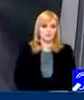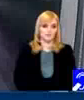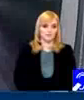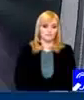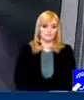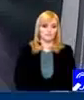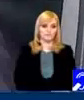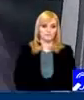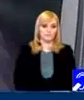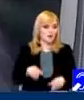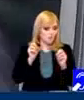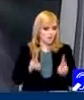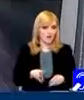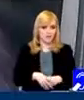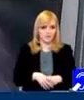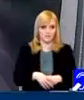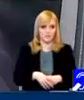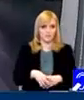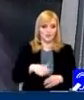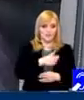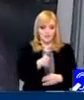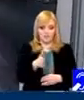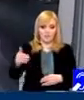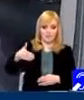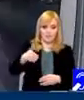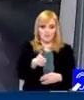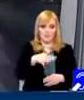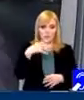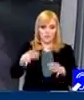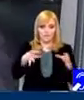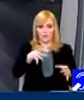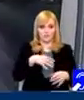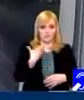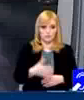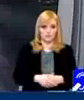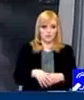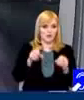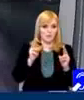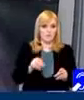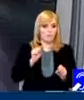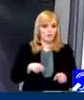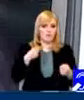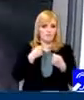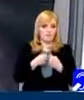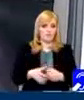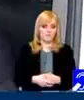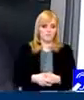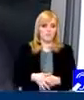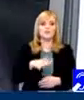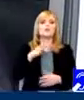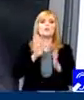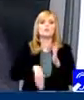financiar. E periculos, te ferești de una, mergi peste alta. Asta e pericol de accident. Unde e cea